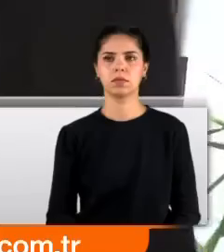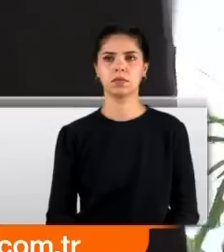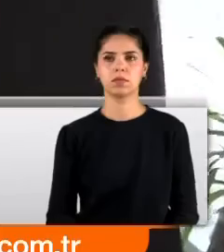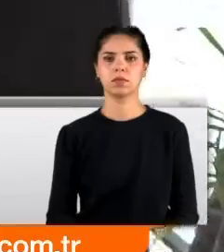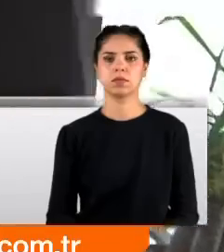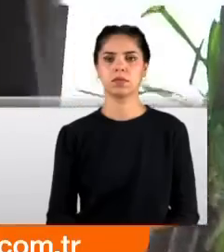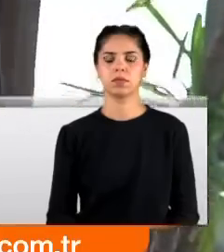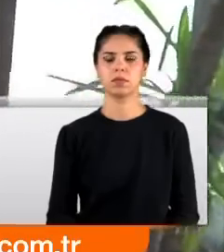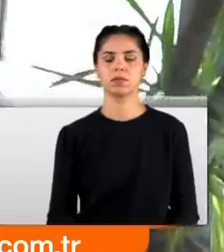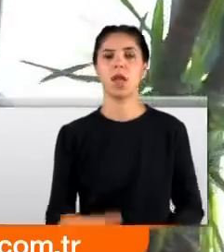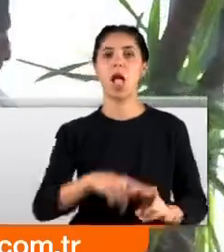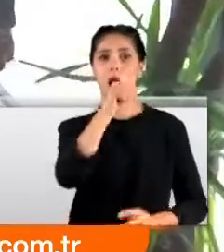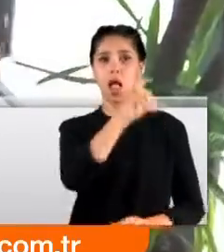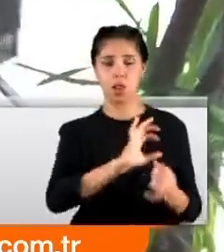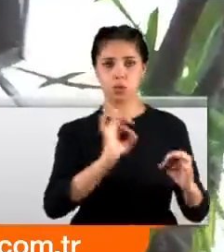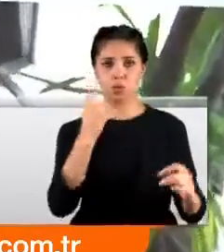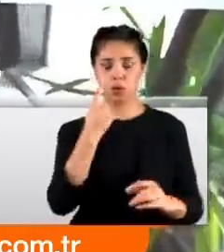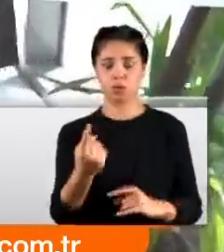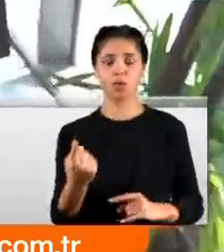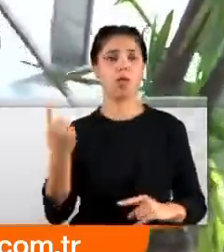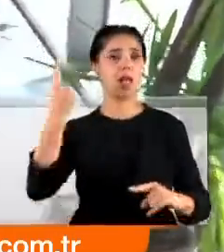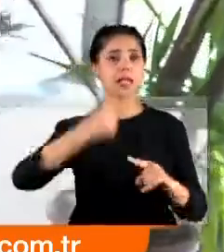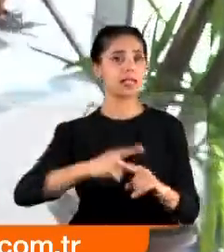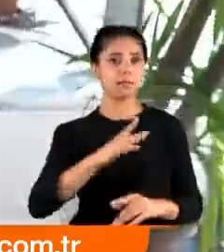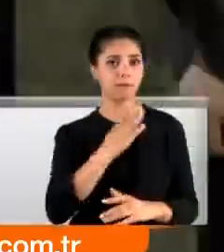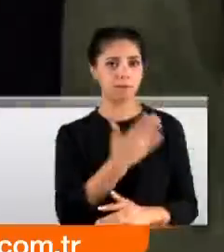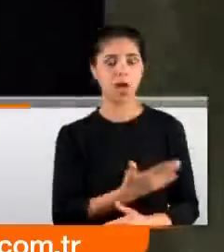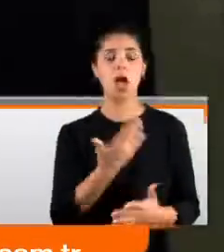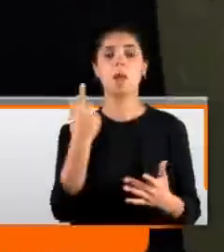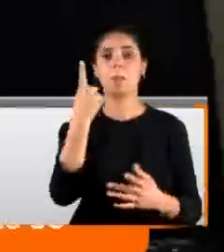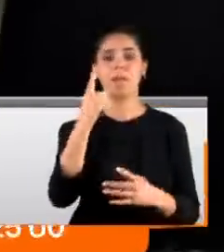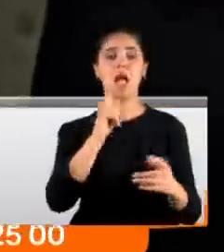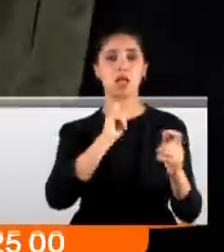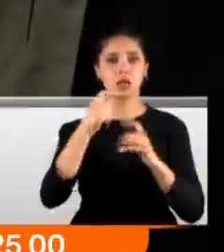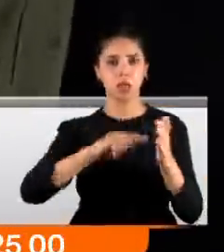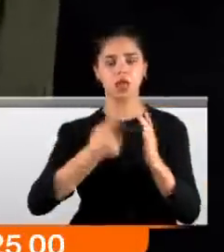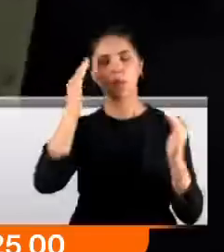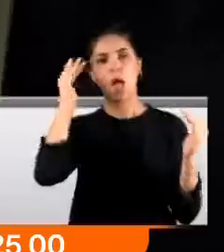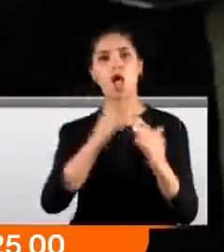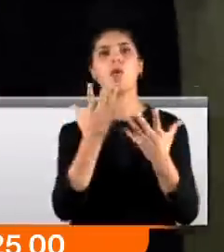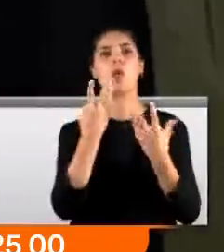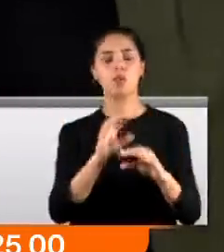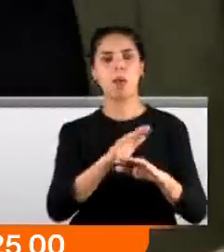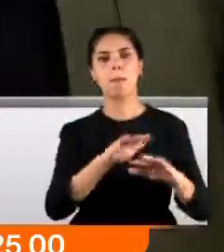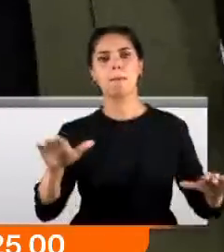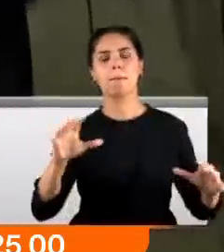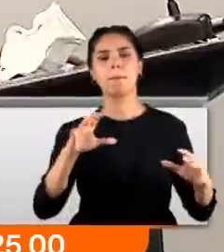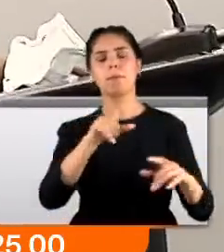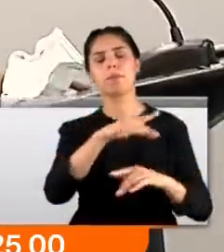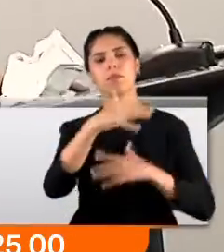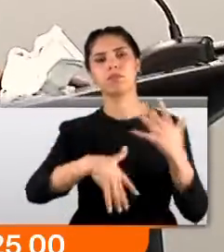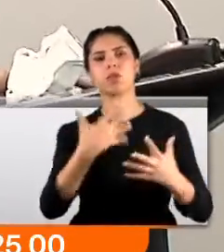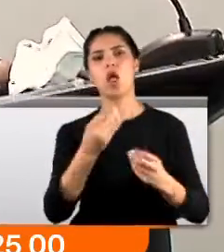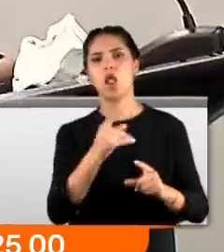yani. Hatta Babacan sözlerini bir adım daha öteye taşıdı. Eğer bir protokolde uzlaşılmazsa masada işler